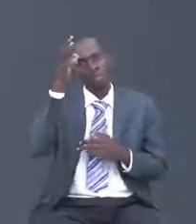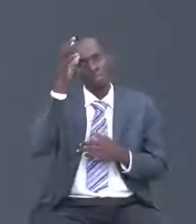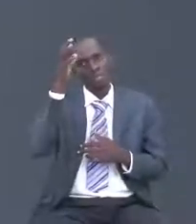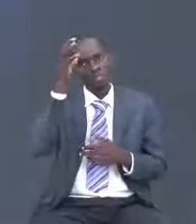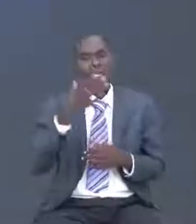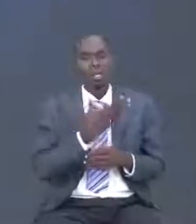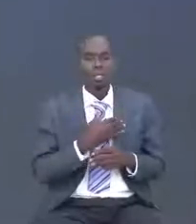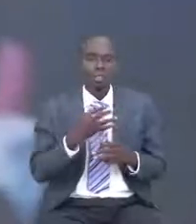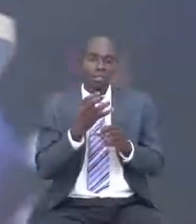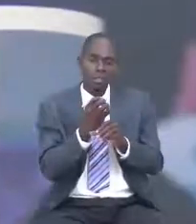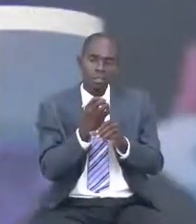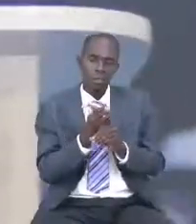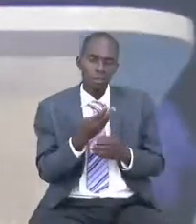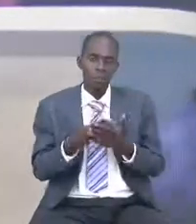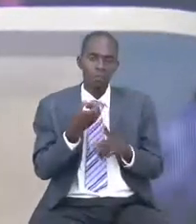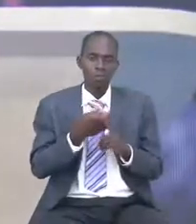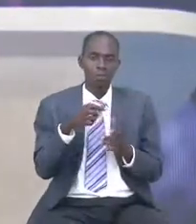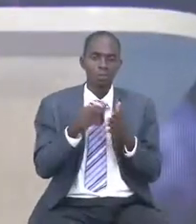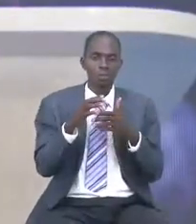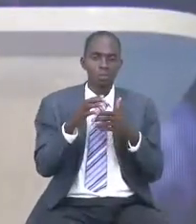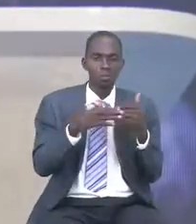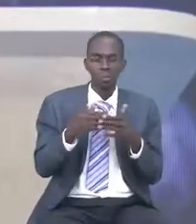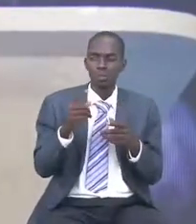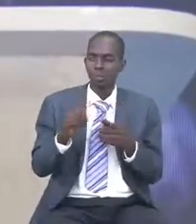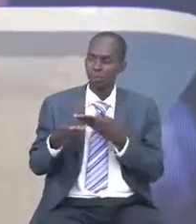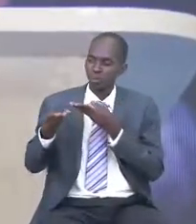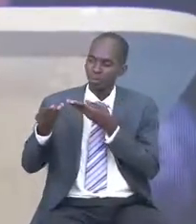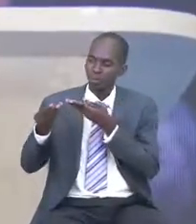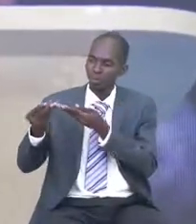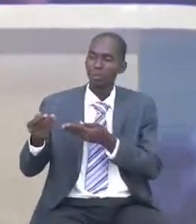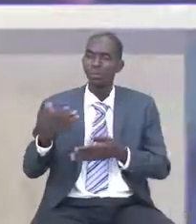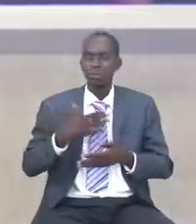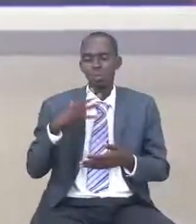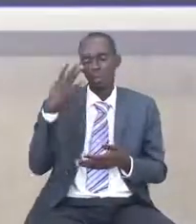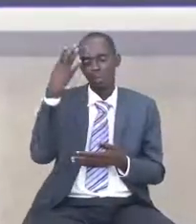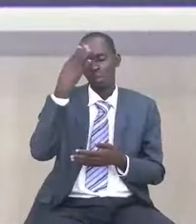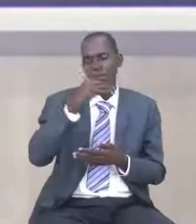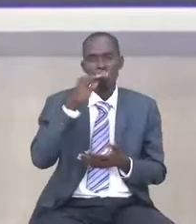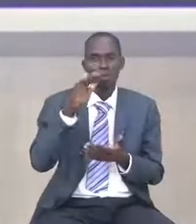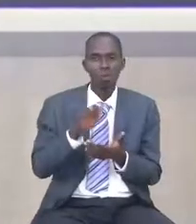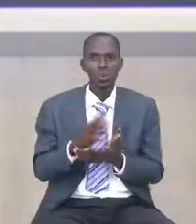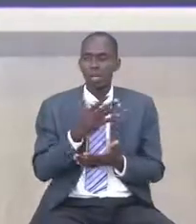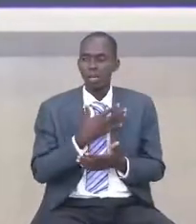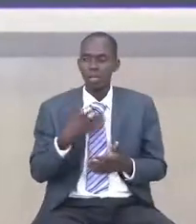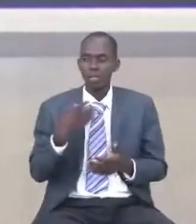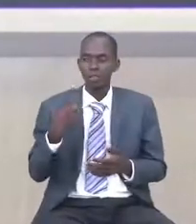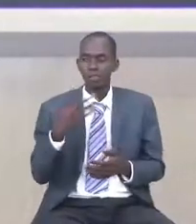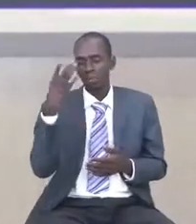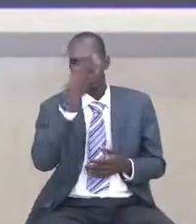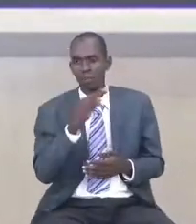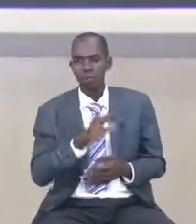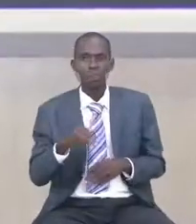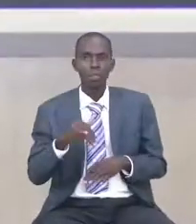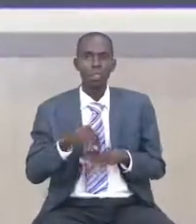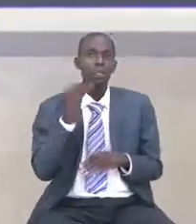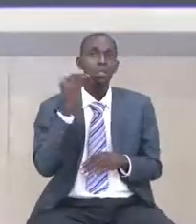je suis un père responsable et je fais pour gagner de l'argent et nourrir ma belle femme